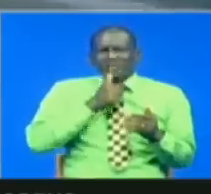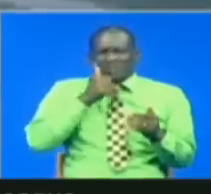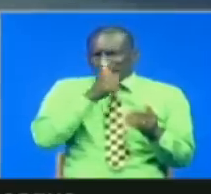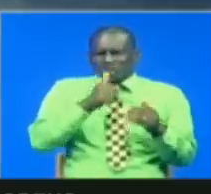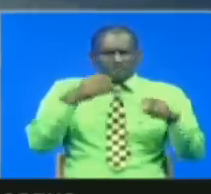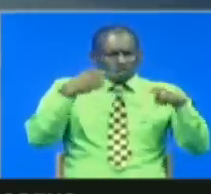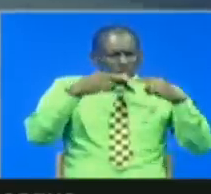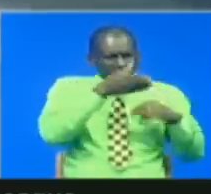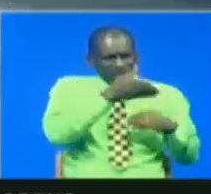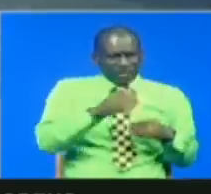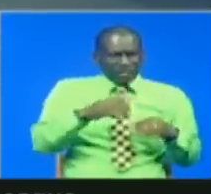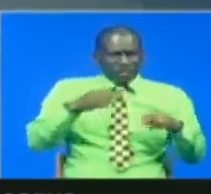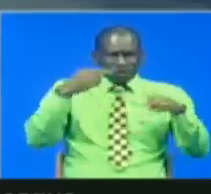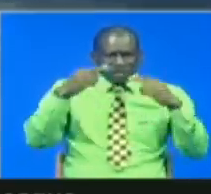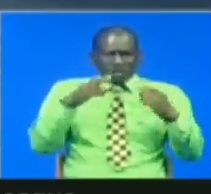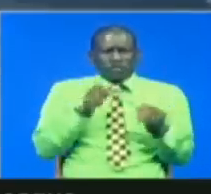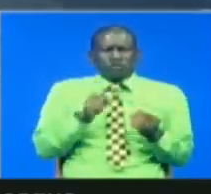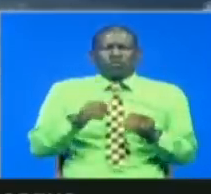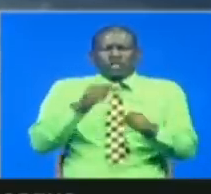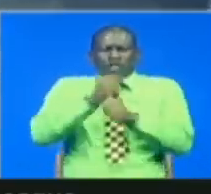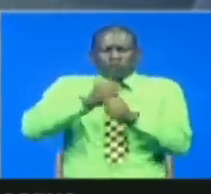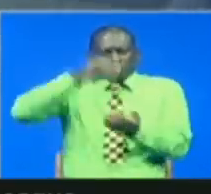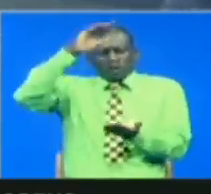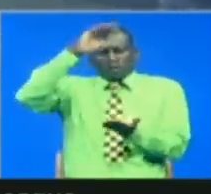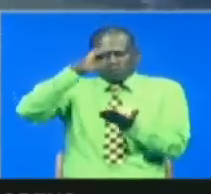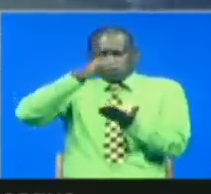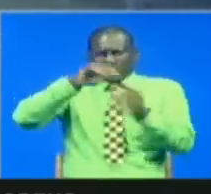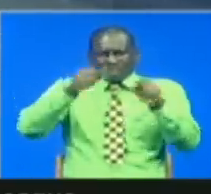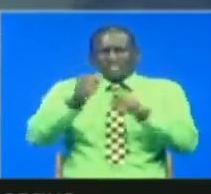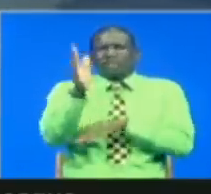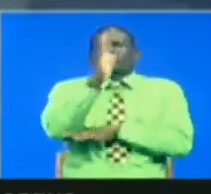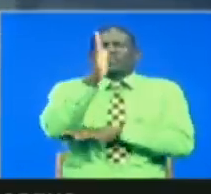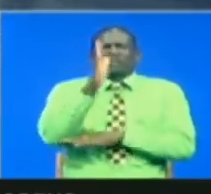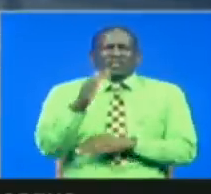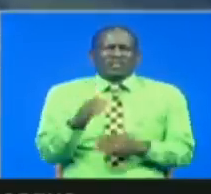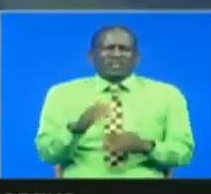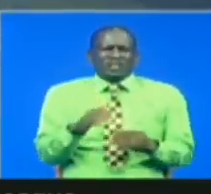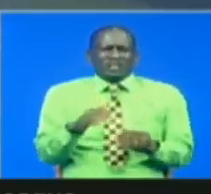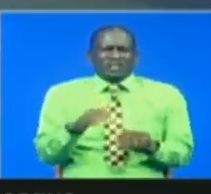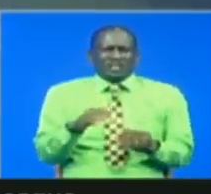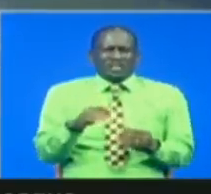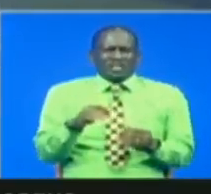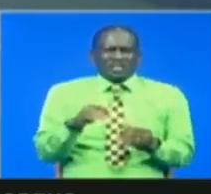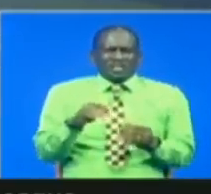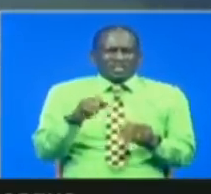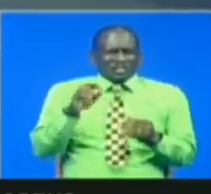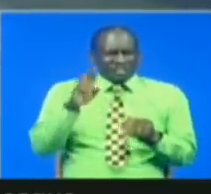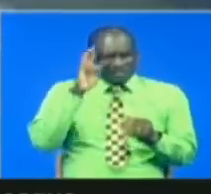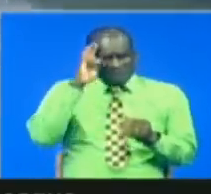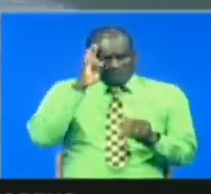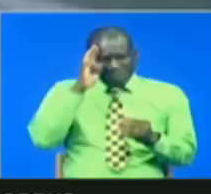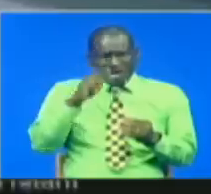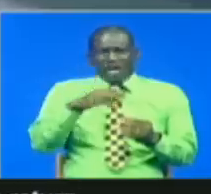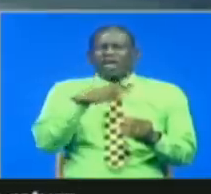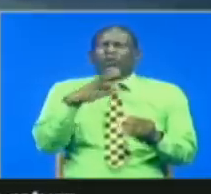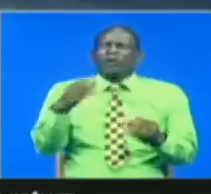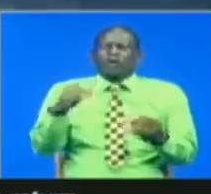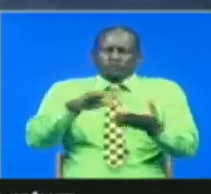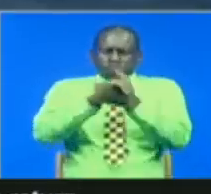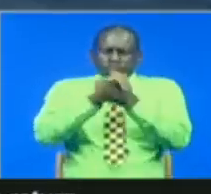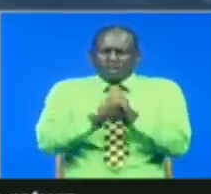Naam. So ulikuwa nikaa umetulia, kazi imetulia kidogo na kazi imetulia afternoon hiyo, nikasema nikakumbuka nikawasalimia, kuna jamaa account ndio anaitwa